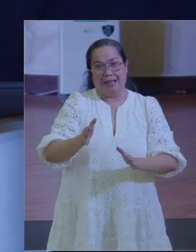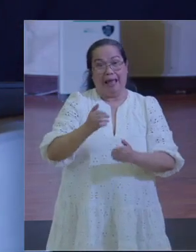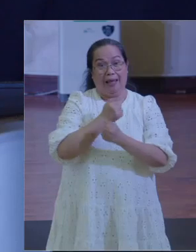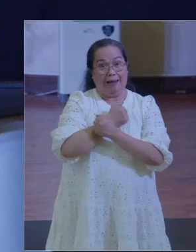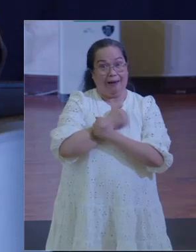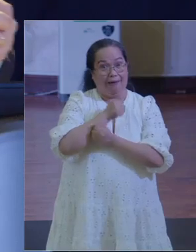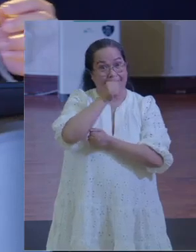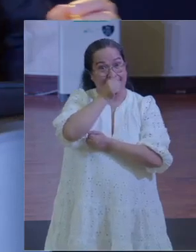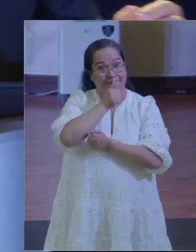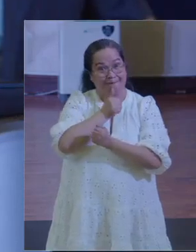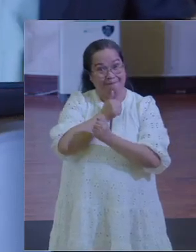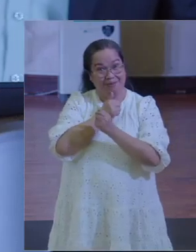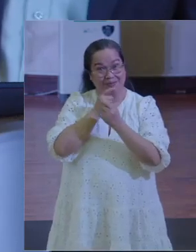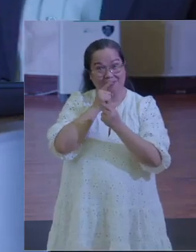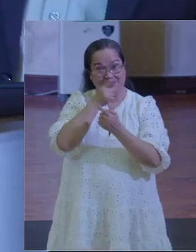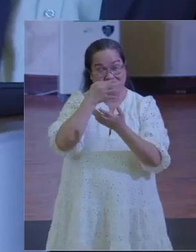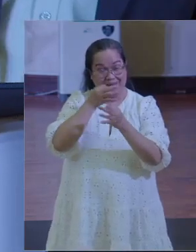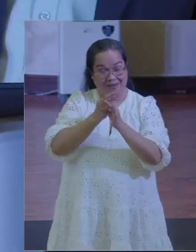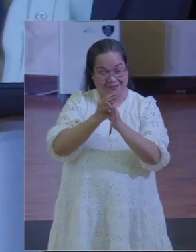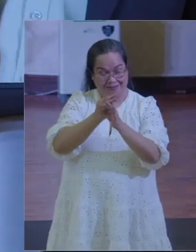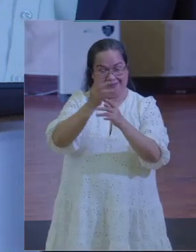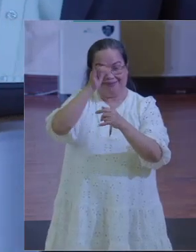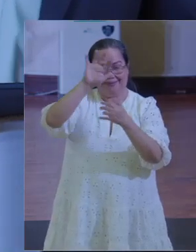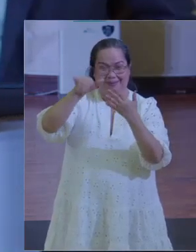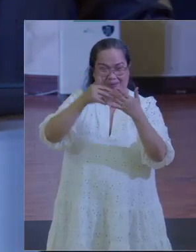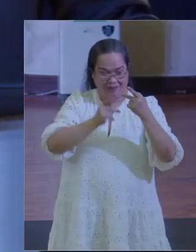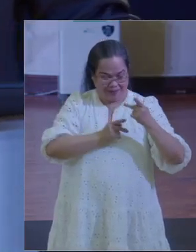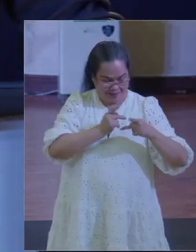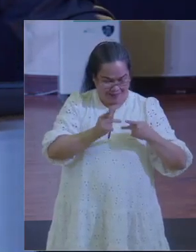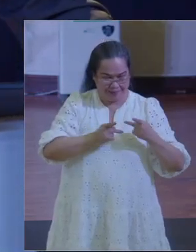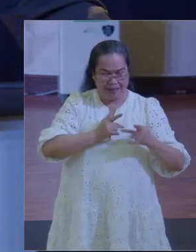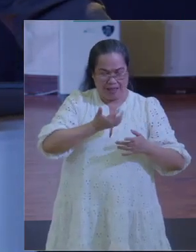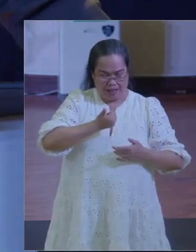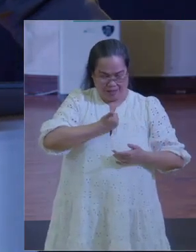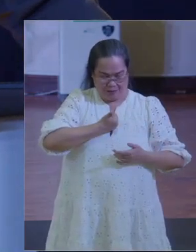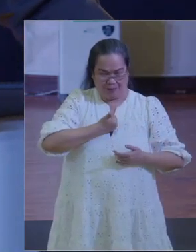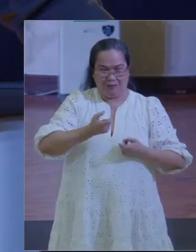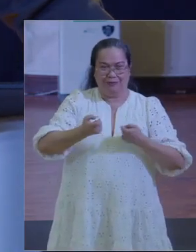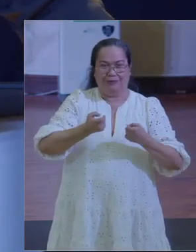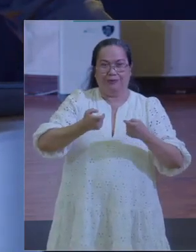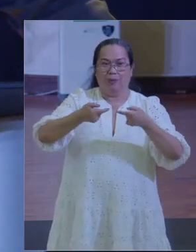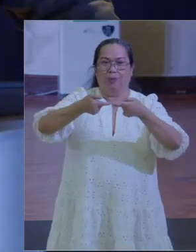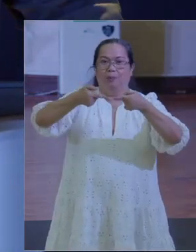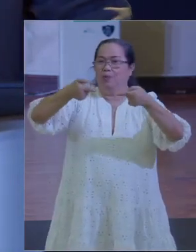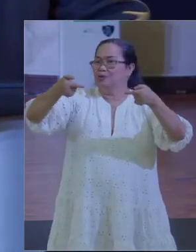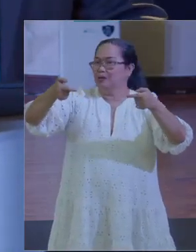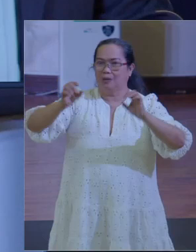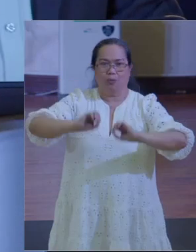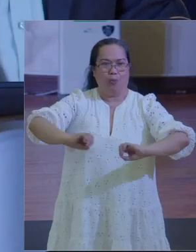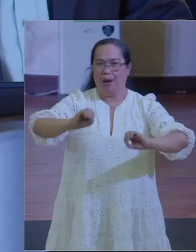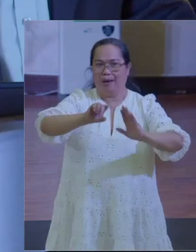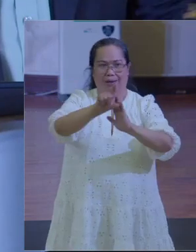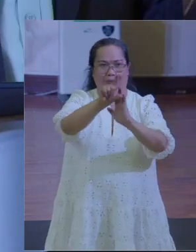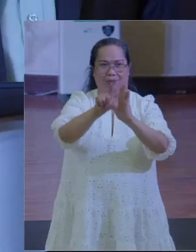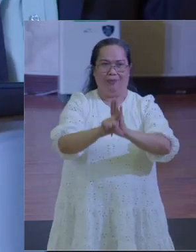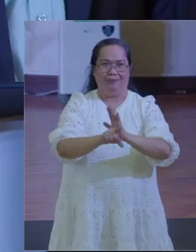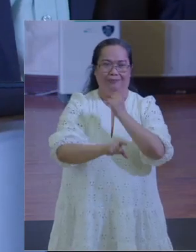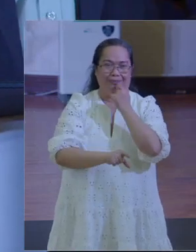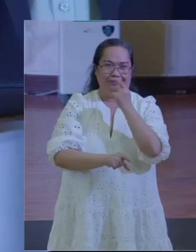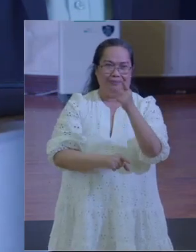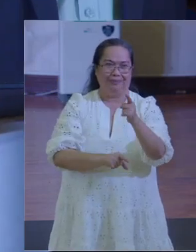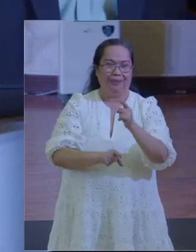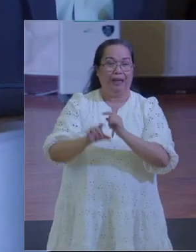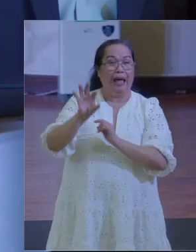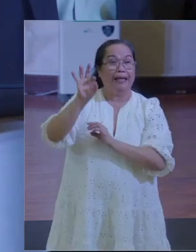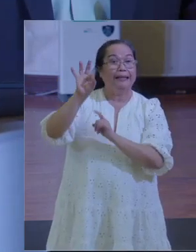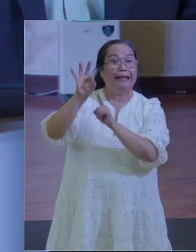peace, patience, kindness, goodness, faithfulness, gentleness, and self-control. Against such things there is no law.